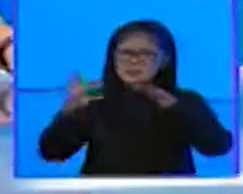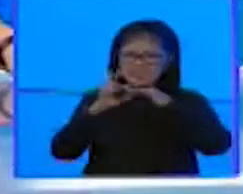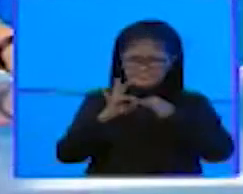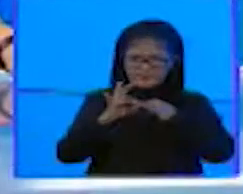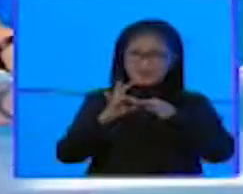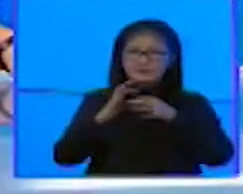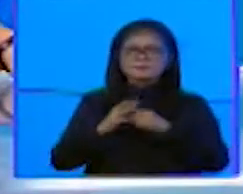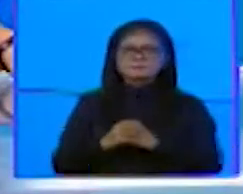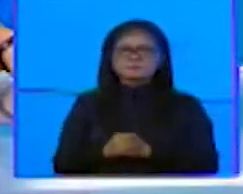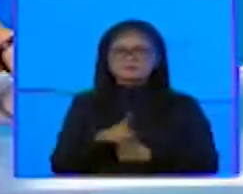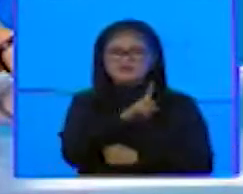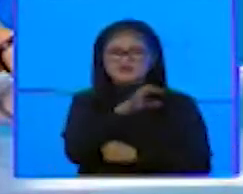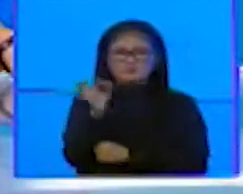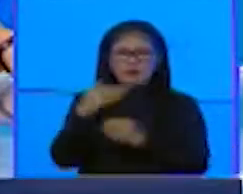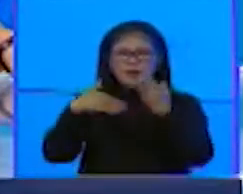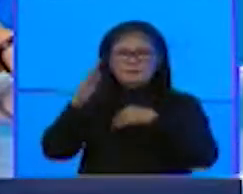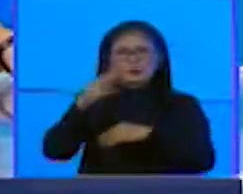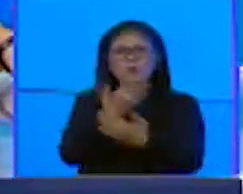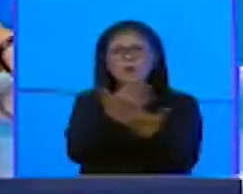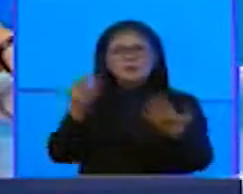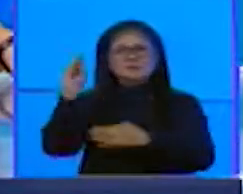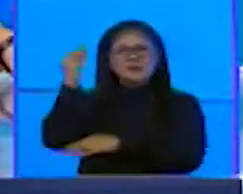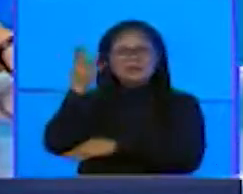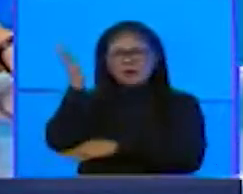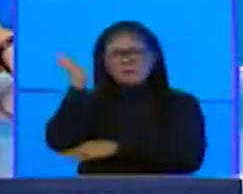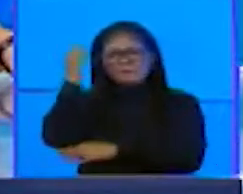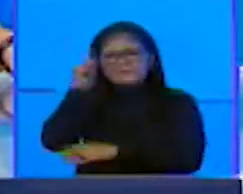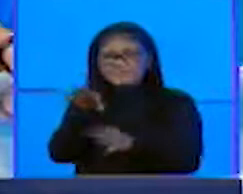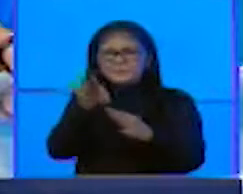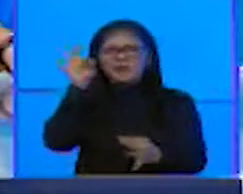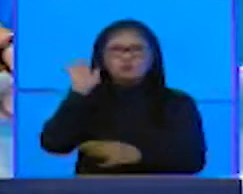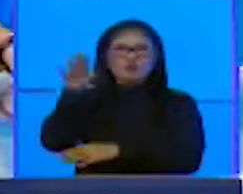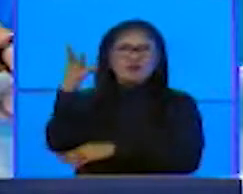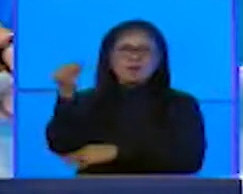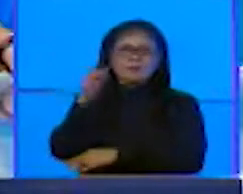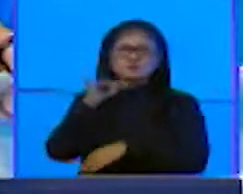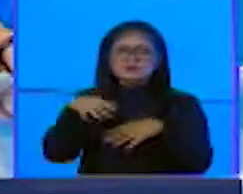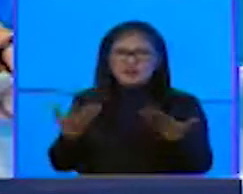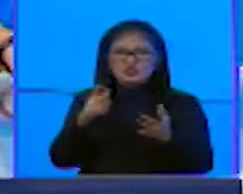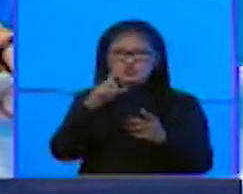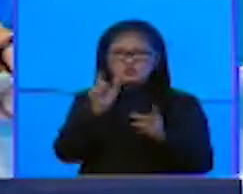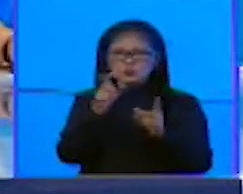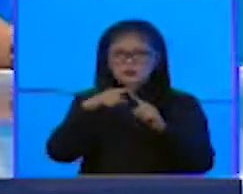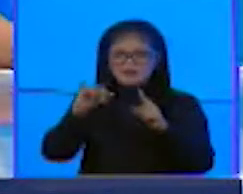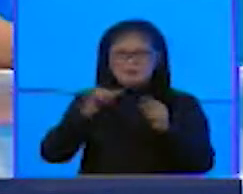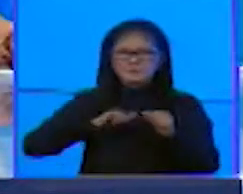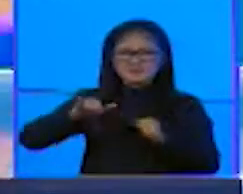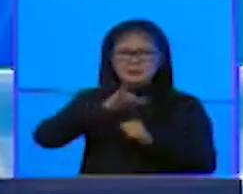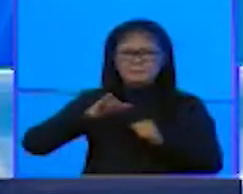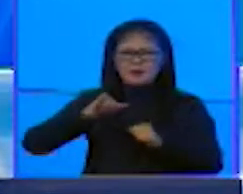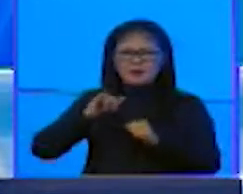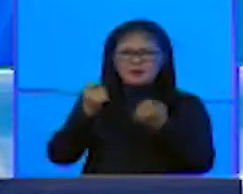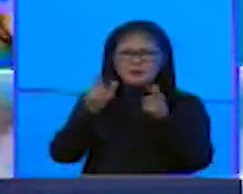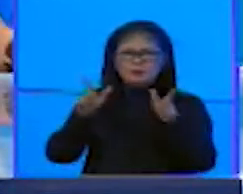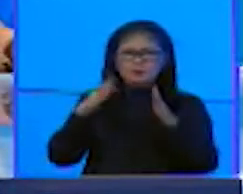Pemirsa, ribuan warga ibu kota memilih untuk mudik maupun berlibur keluar kota di masa libur panjang dan cuti bersama kali ini. Namun liburan di rumah saja